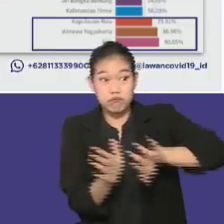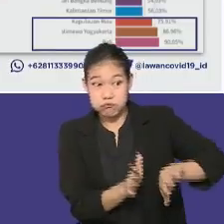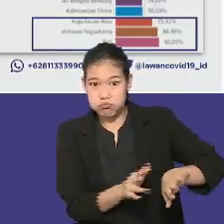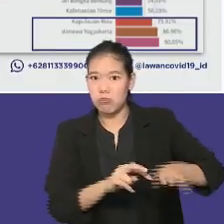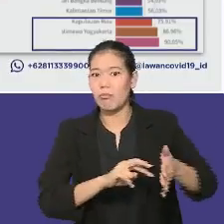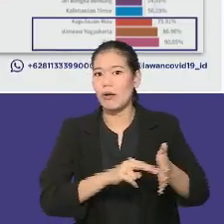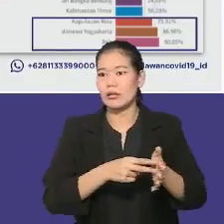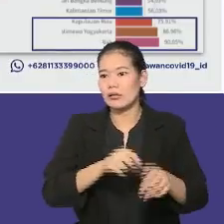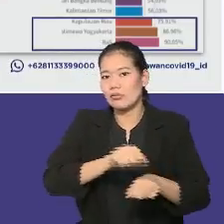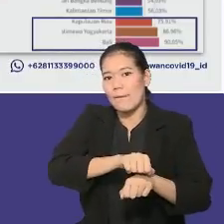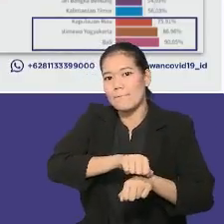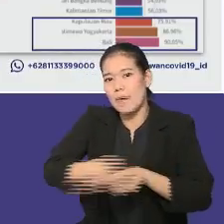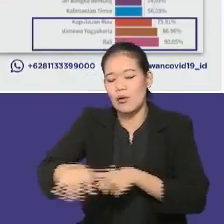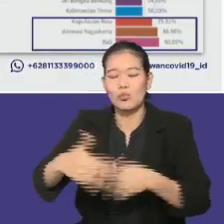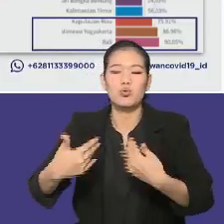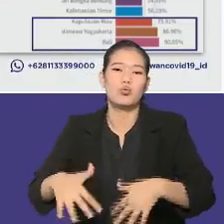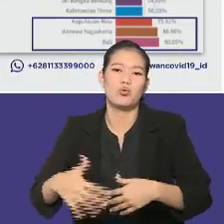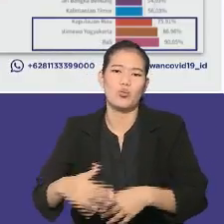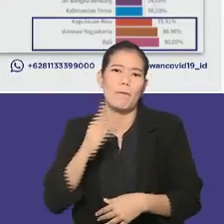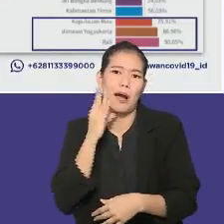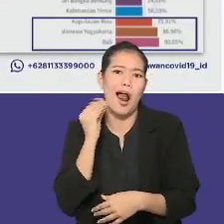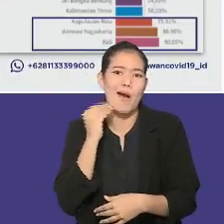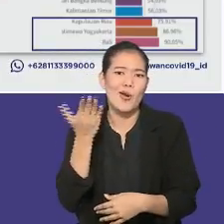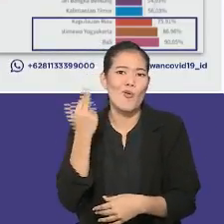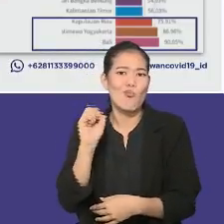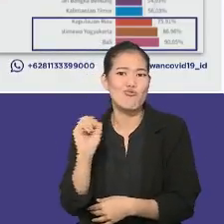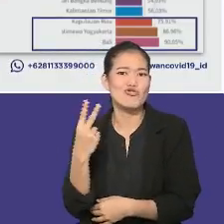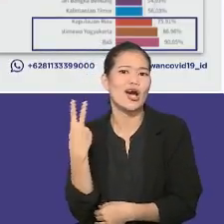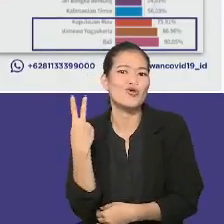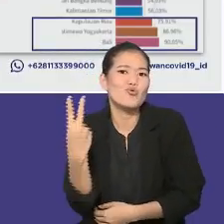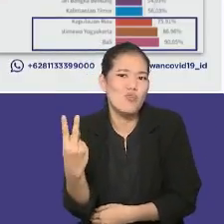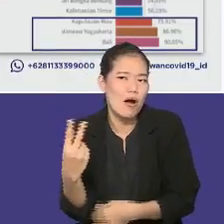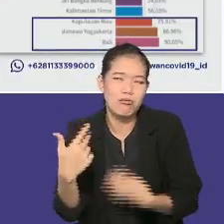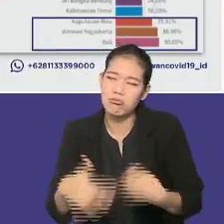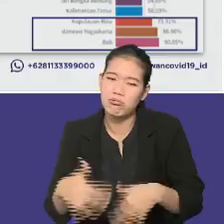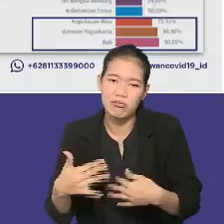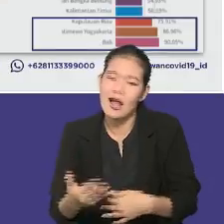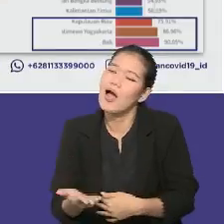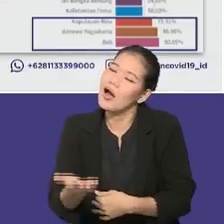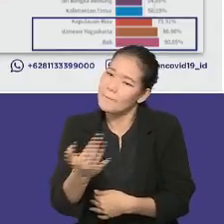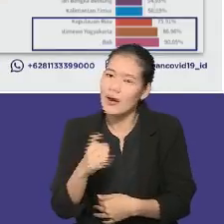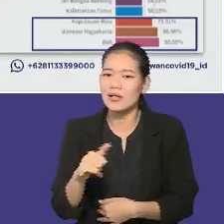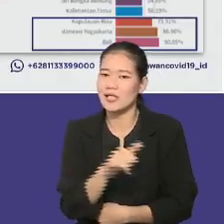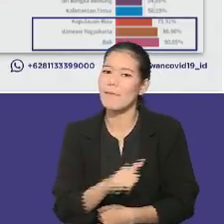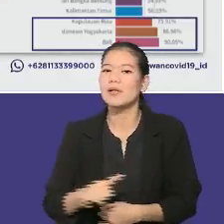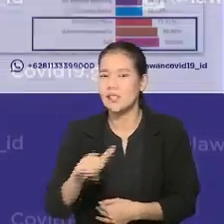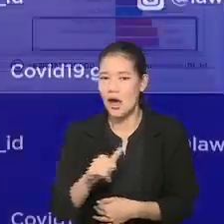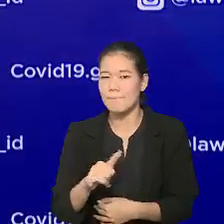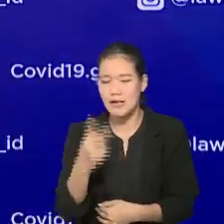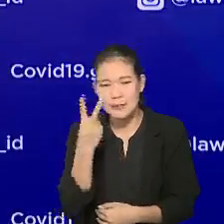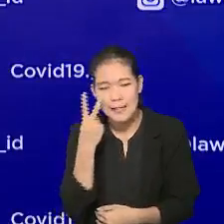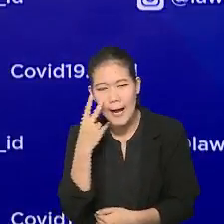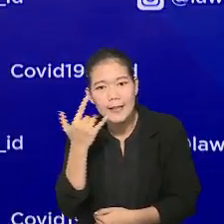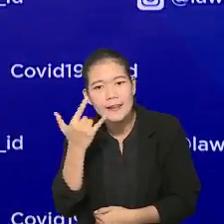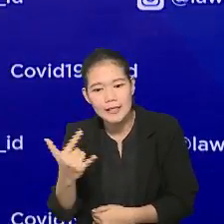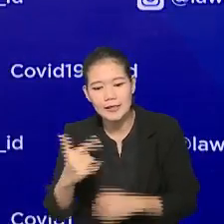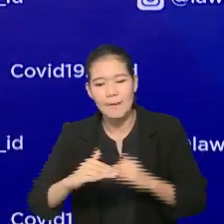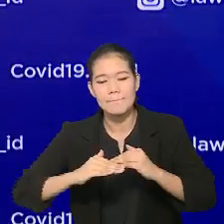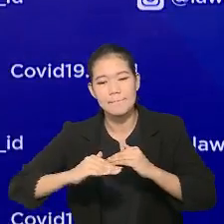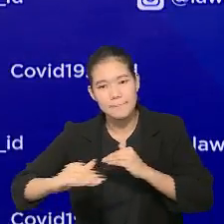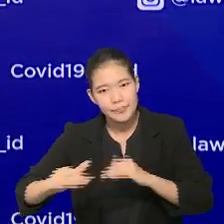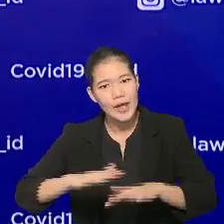akibat lonjakan kedua, mari bersama kita pertahankan kondisi yang terkendali ini dengan menerapkan disiplin